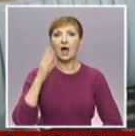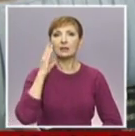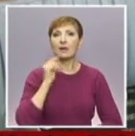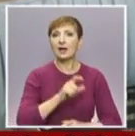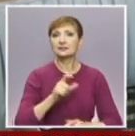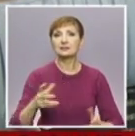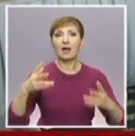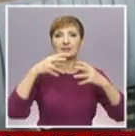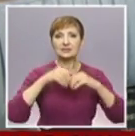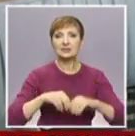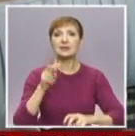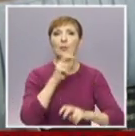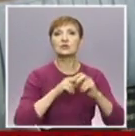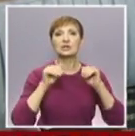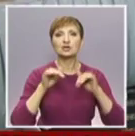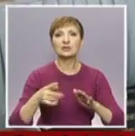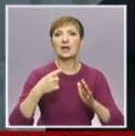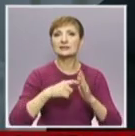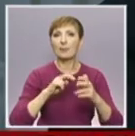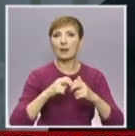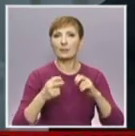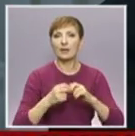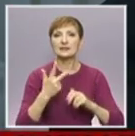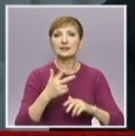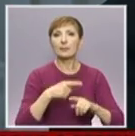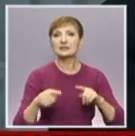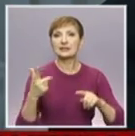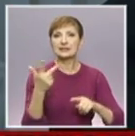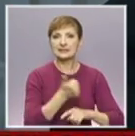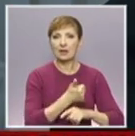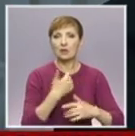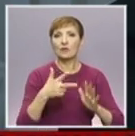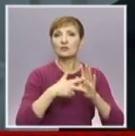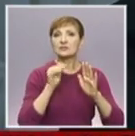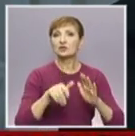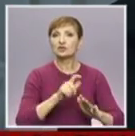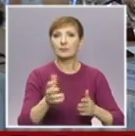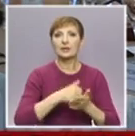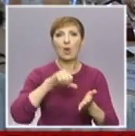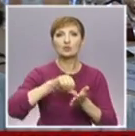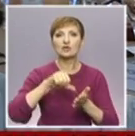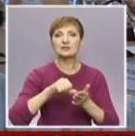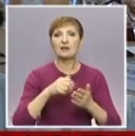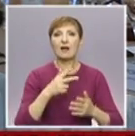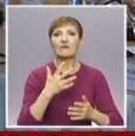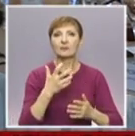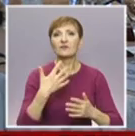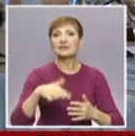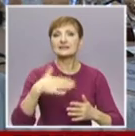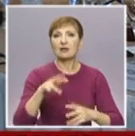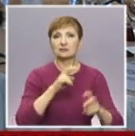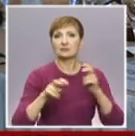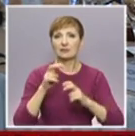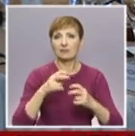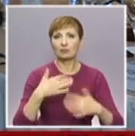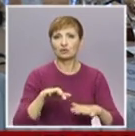Алматинцы объединились для поиска решения городских проблем. За три последние недели 8 тысяч человек приняли участие в полсотни встреч по обсуждению